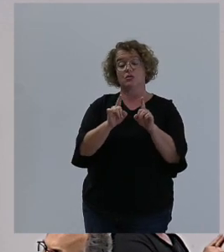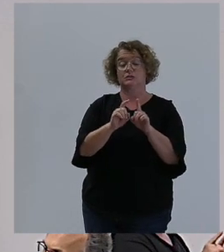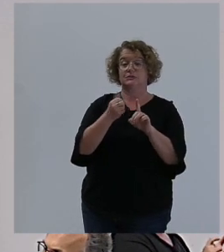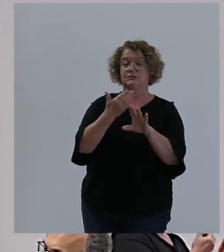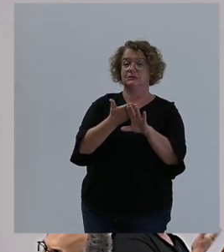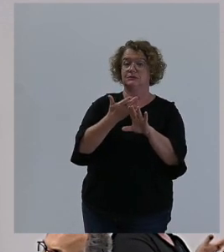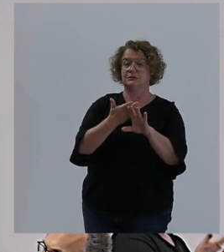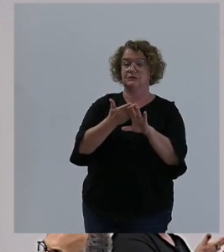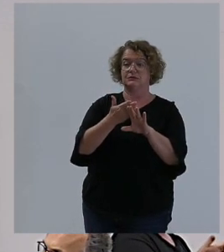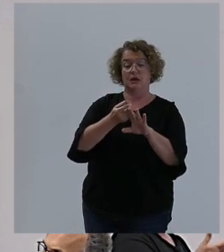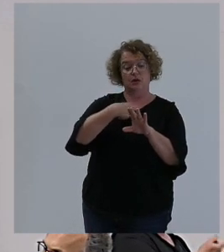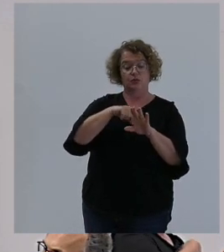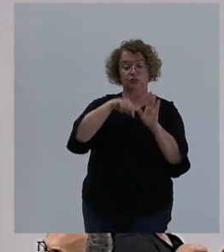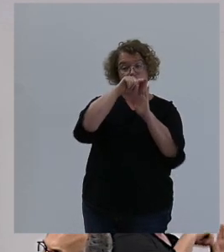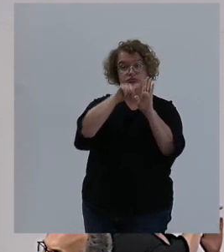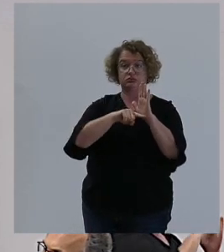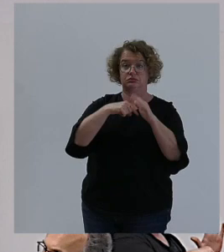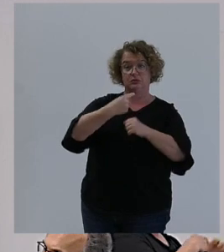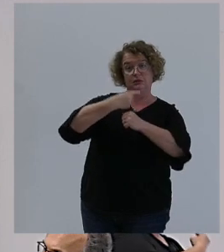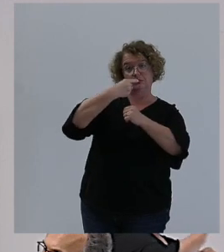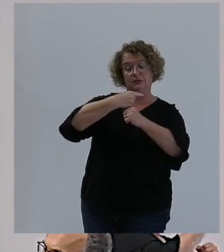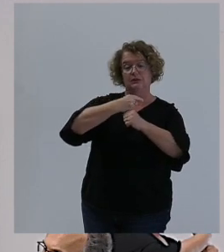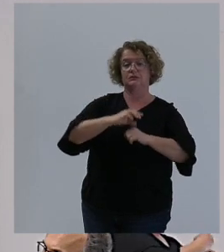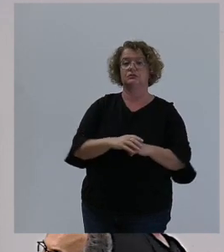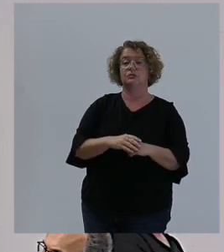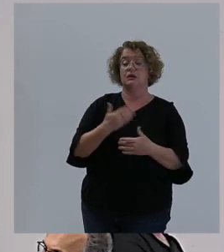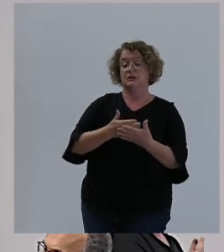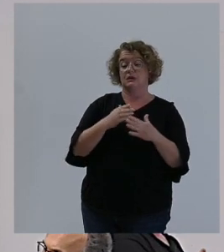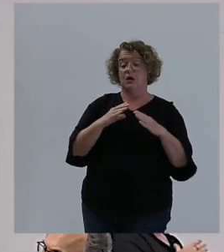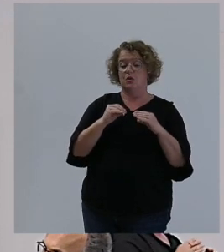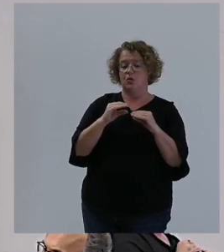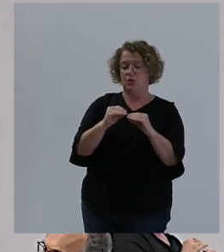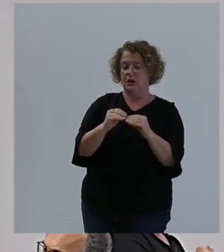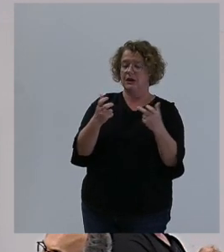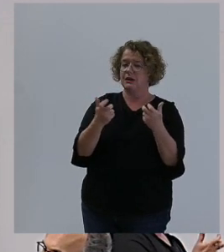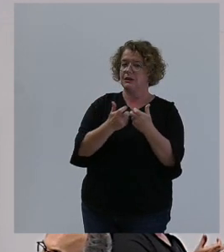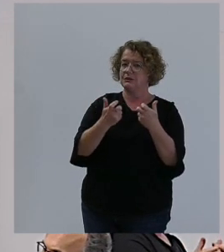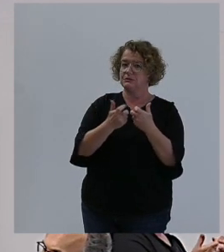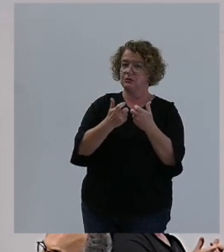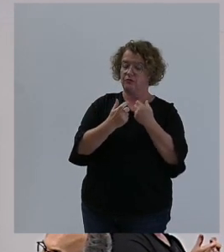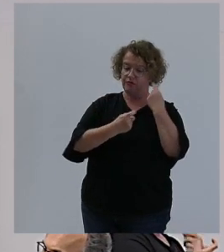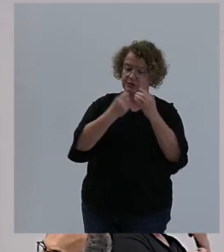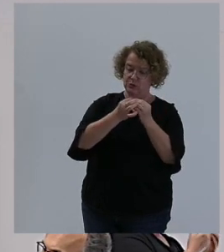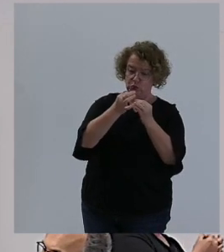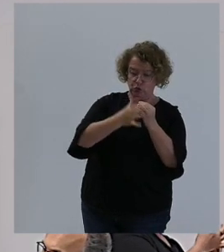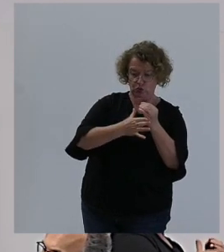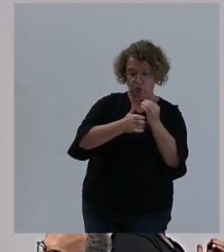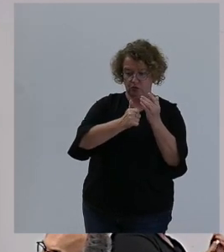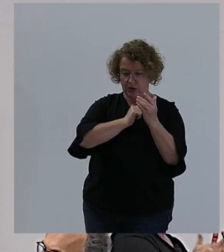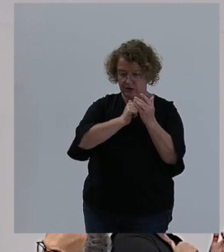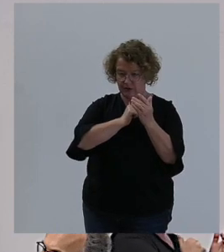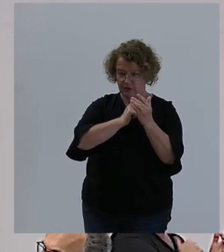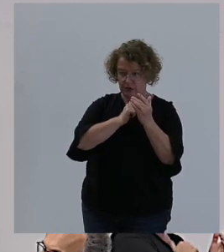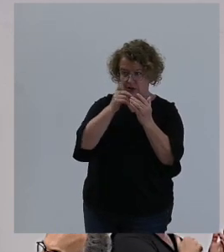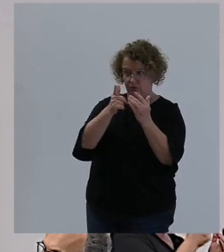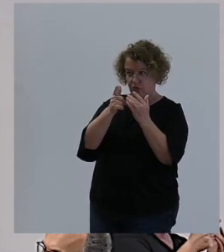obligations qui sont les nôtres. Et de ce point de vue-là, je pense que si l'on doit déployer des solutions individualisées auprès des